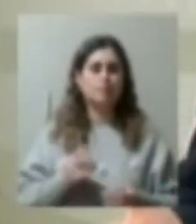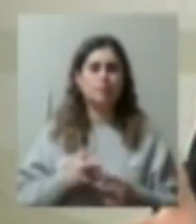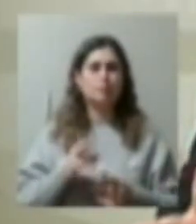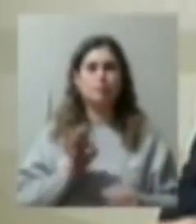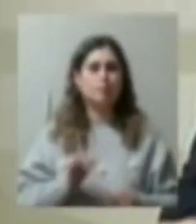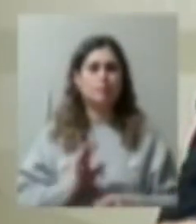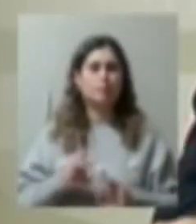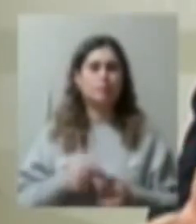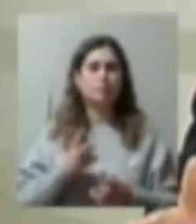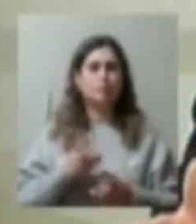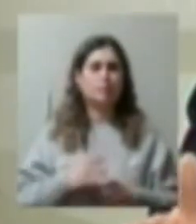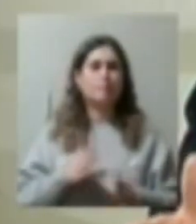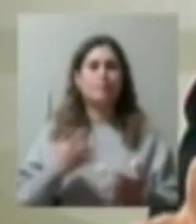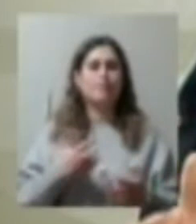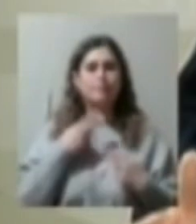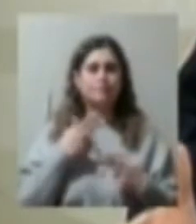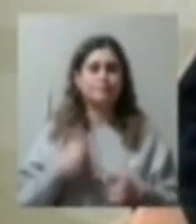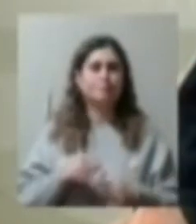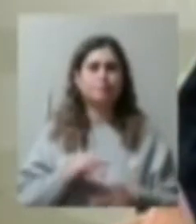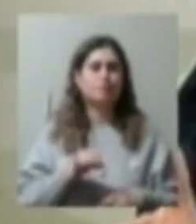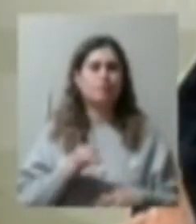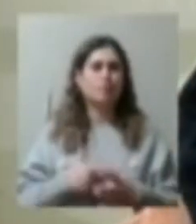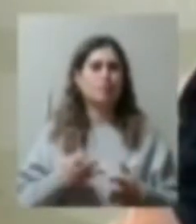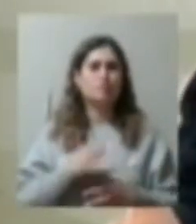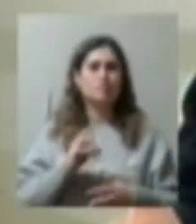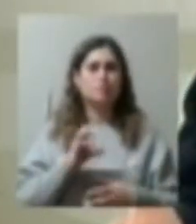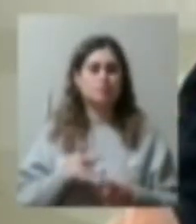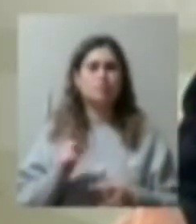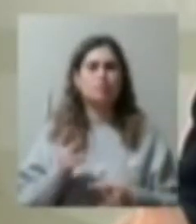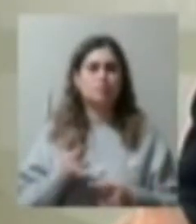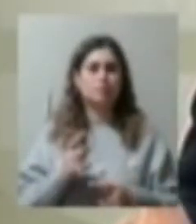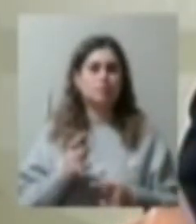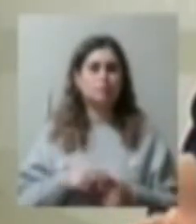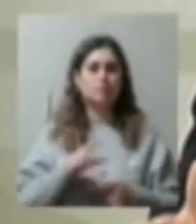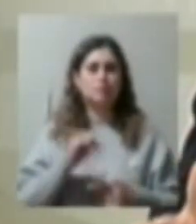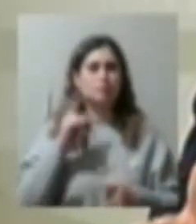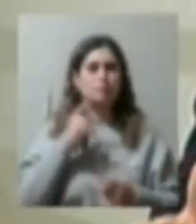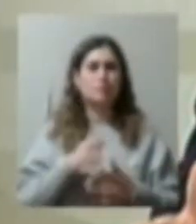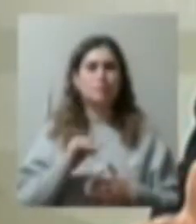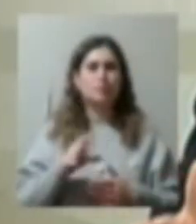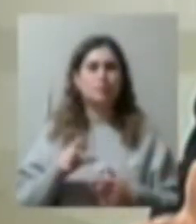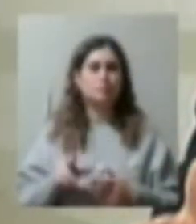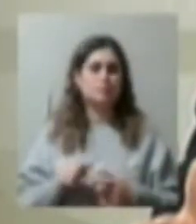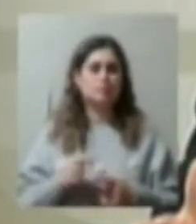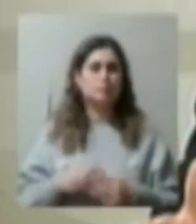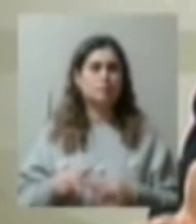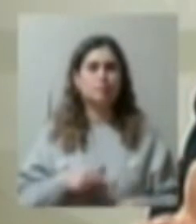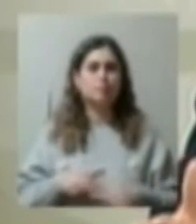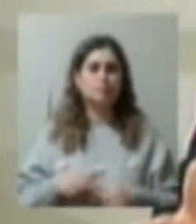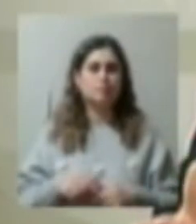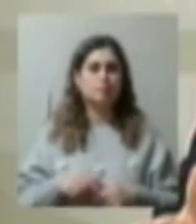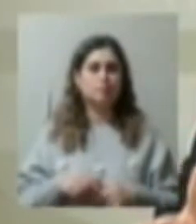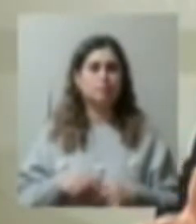має кому поступати з дорогою. Вона, по суті, не має ніякого сенсу, тому що, знаєте, є така приказка, пішоходи,